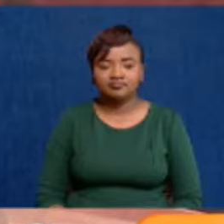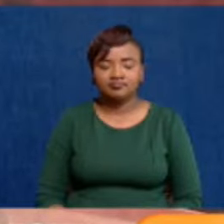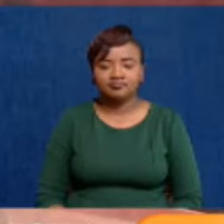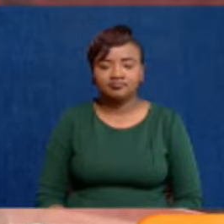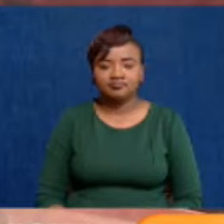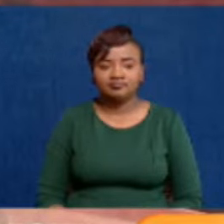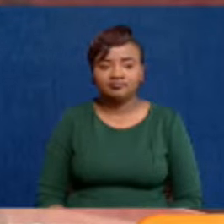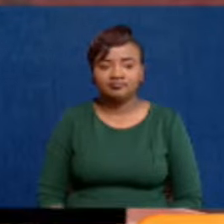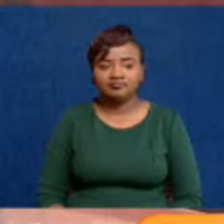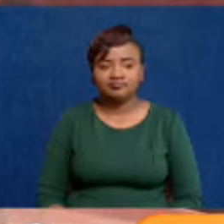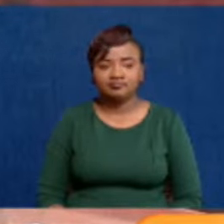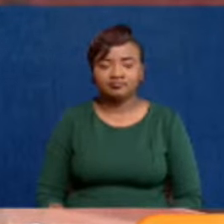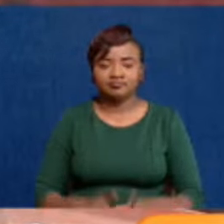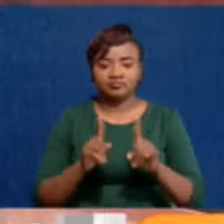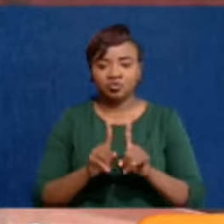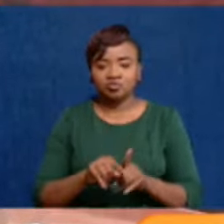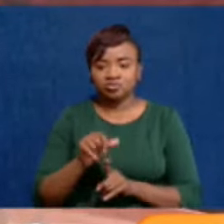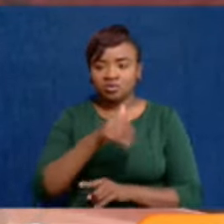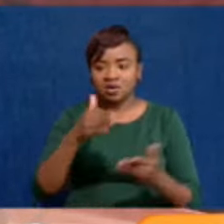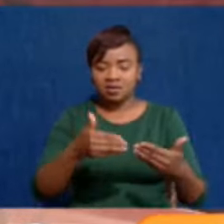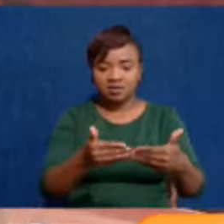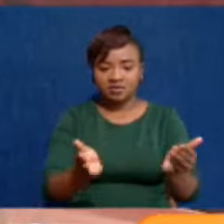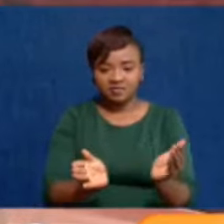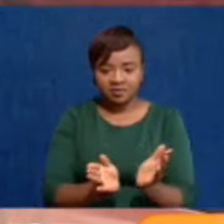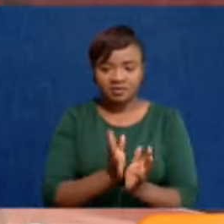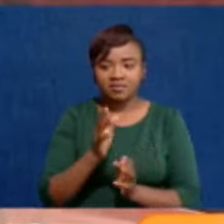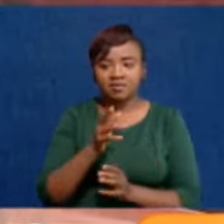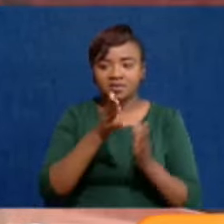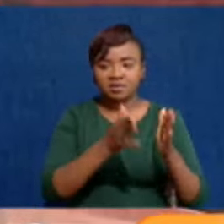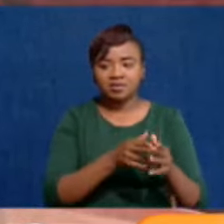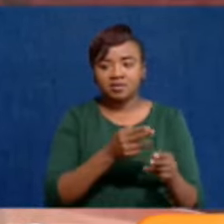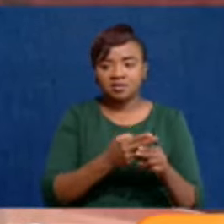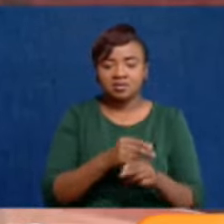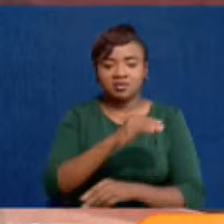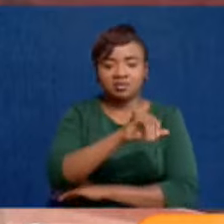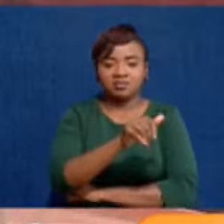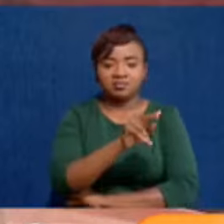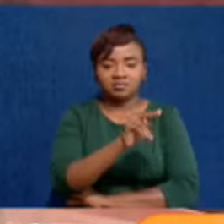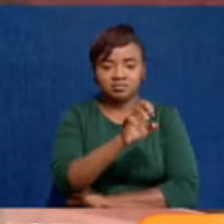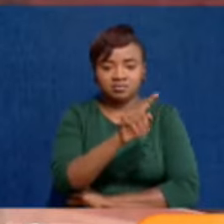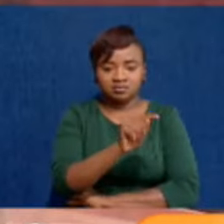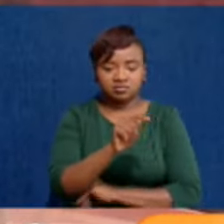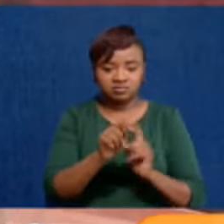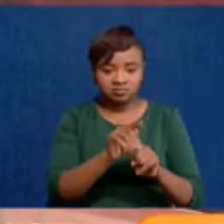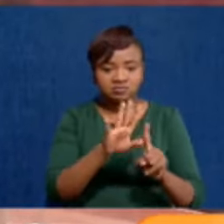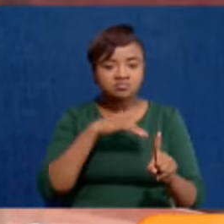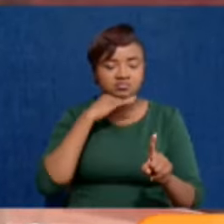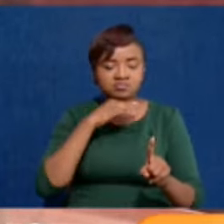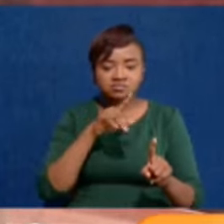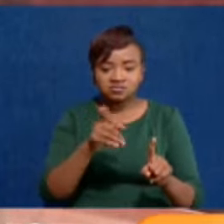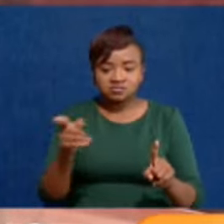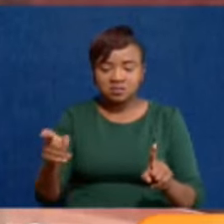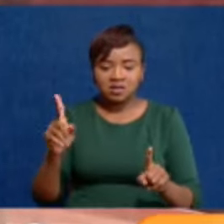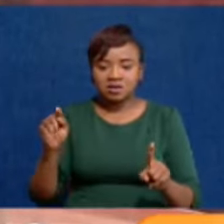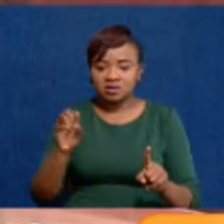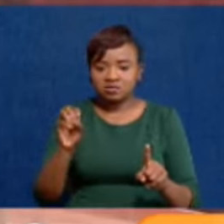Na kwingineko tunarifiwa kwamba familia marehemu Janet Kweyu, mmoja wa watu wanne waliofariki kwenye mkasa wa moto katika soko la